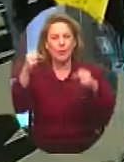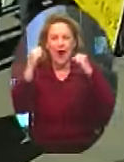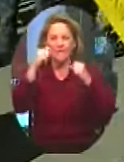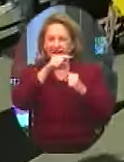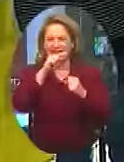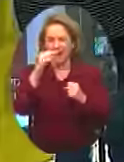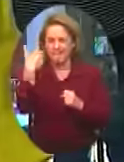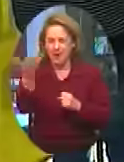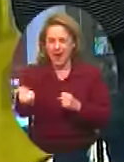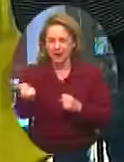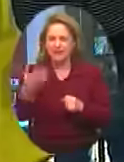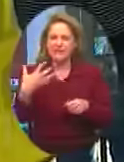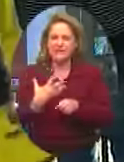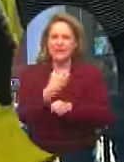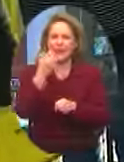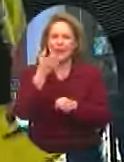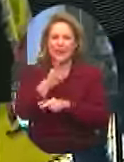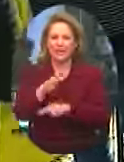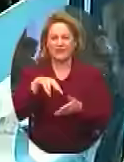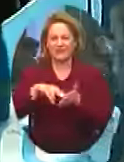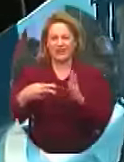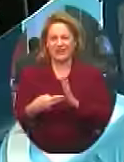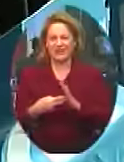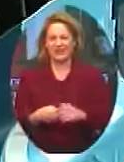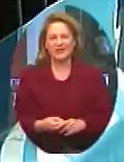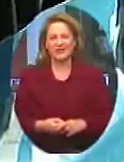משכן הכנסת הצליחו לחדור אל תוך החדר.